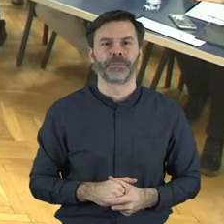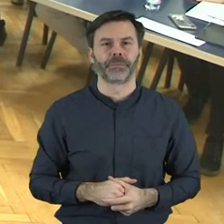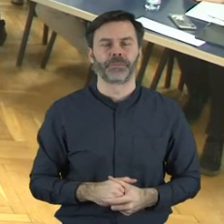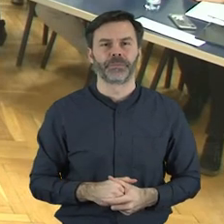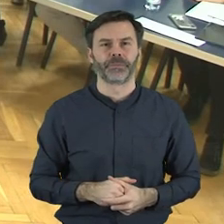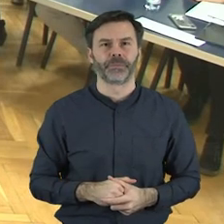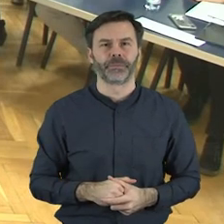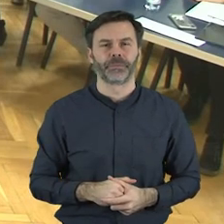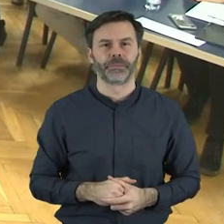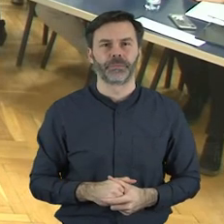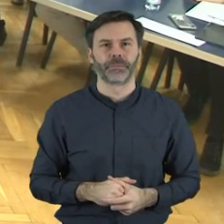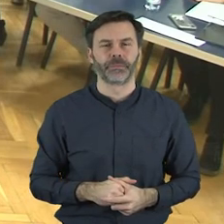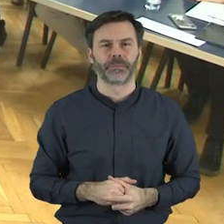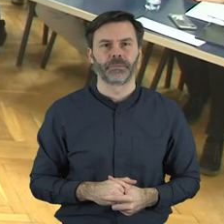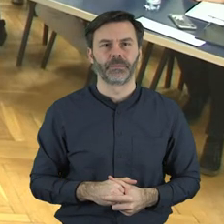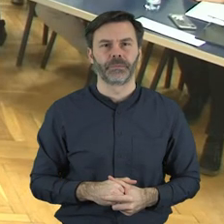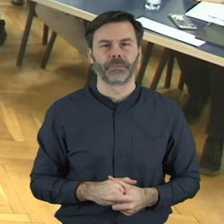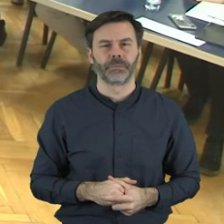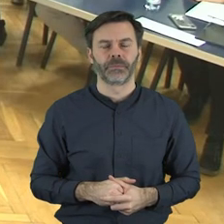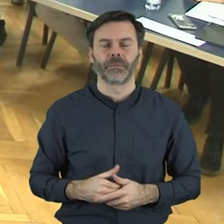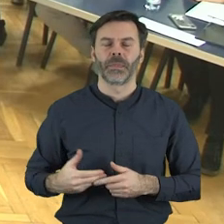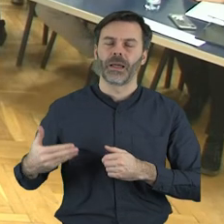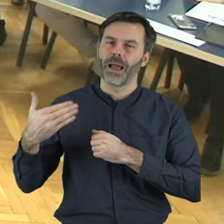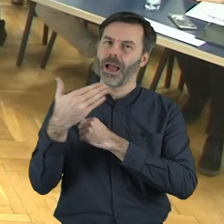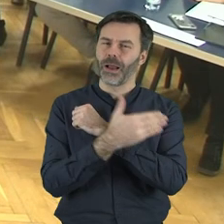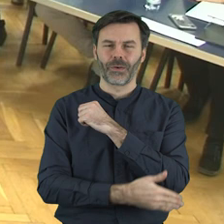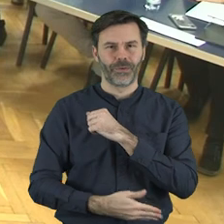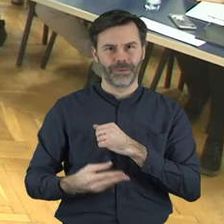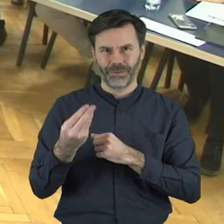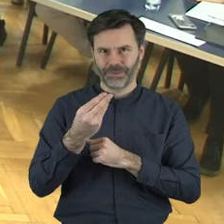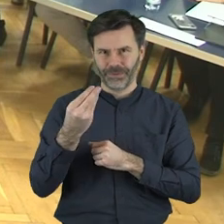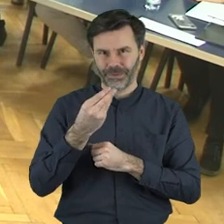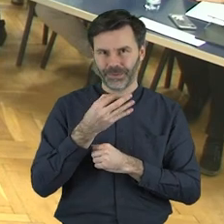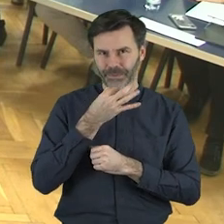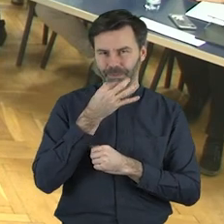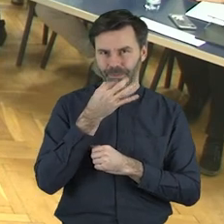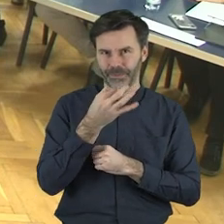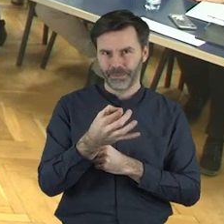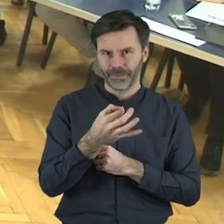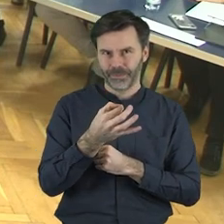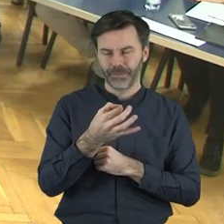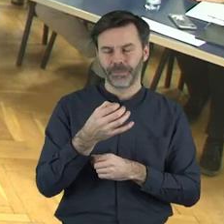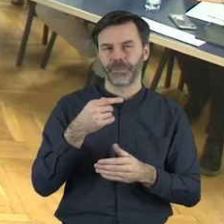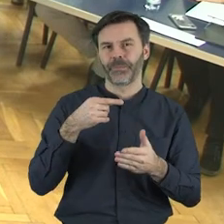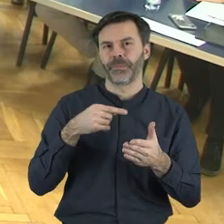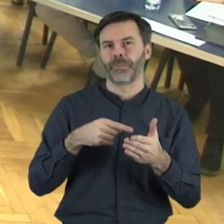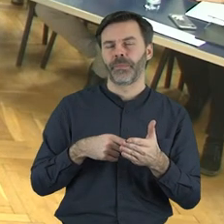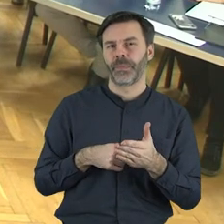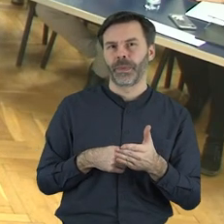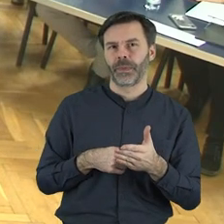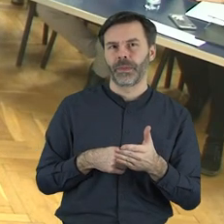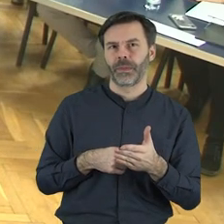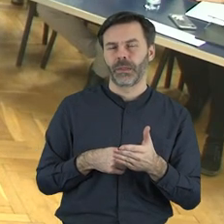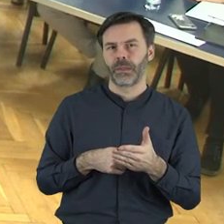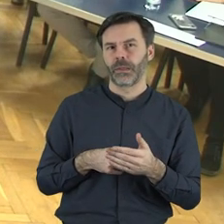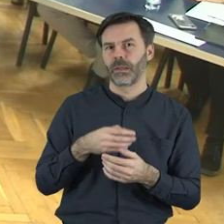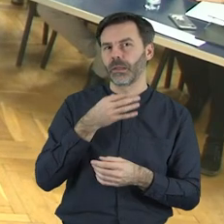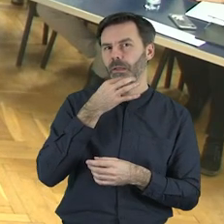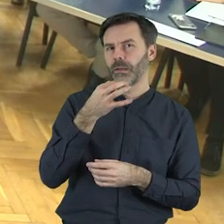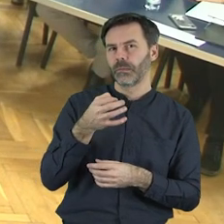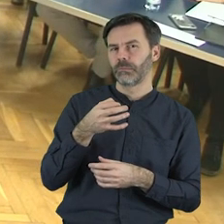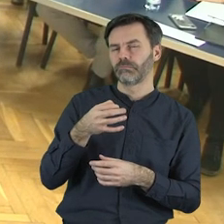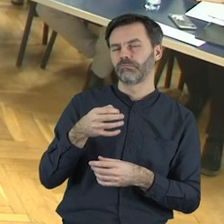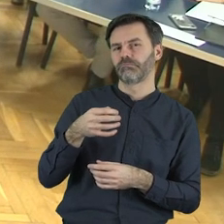pytanie dotyczy oceny dyrekcji szpitala, oceny samorządu